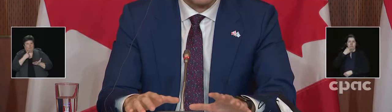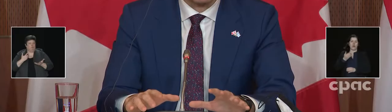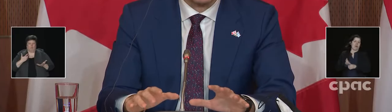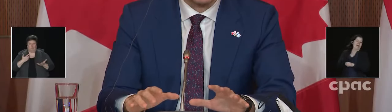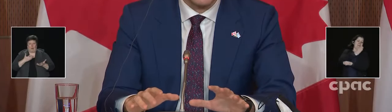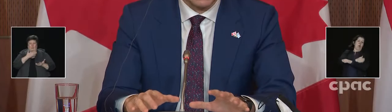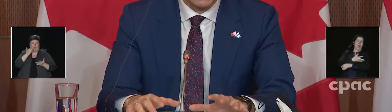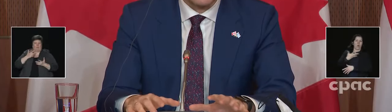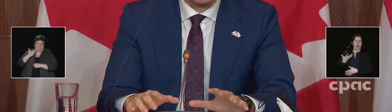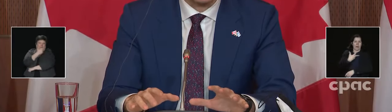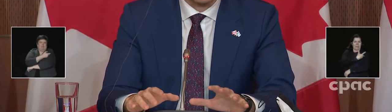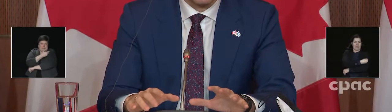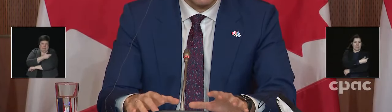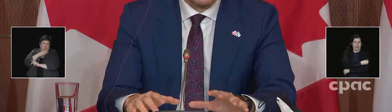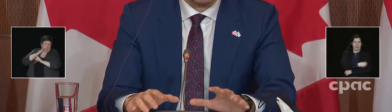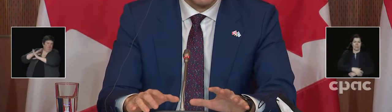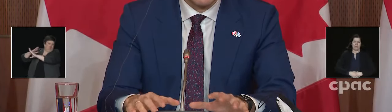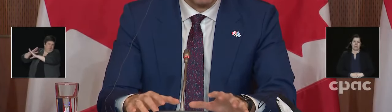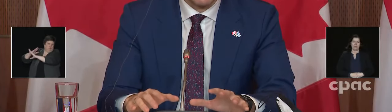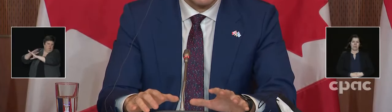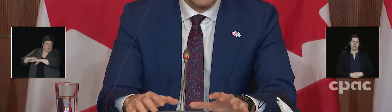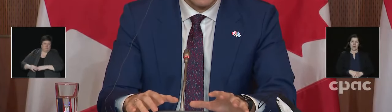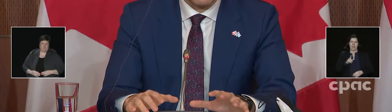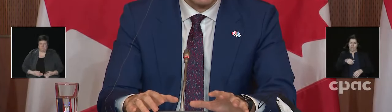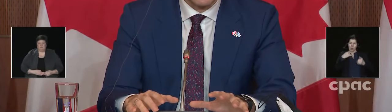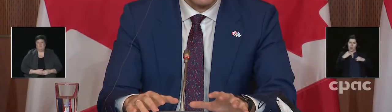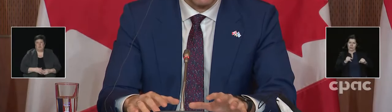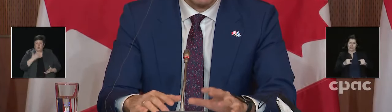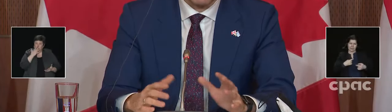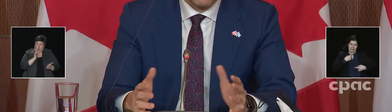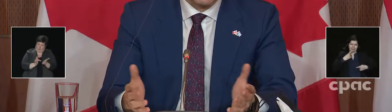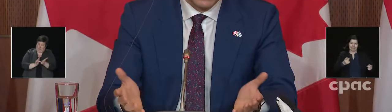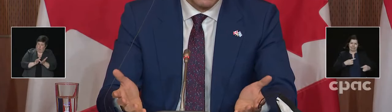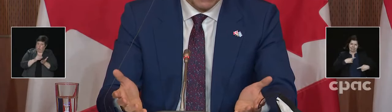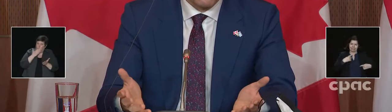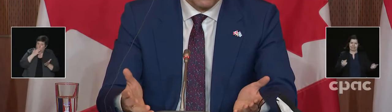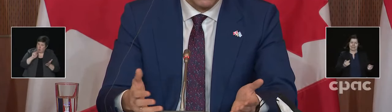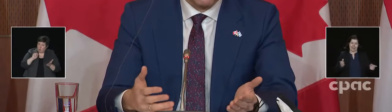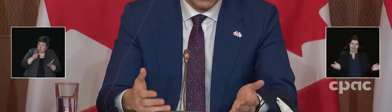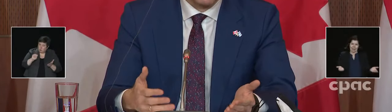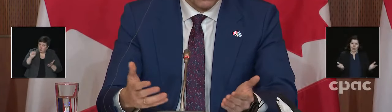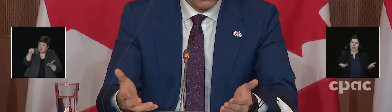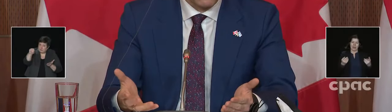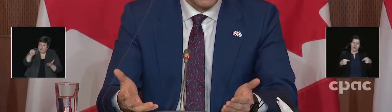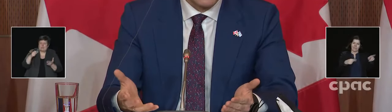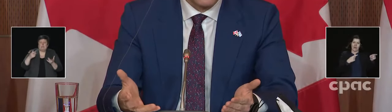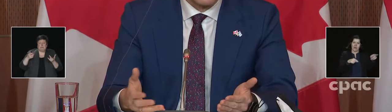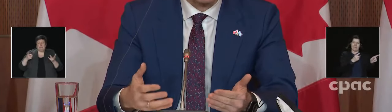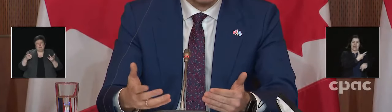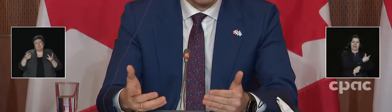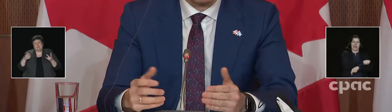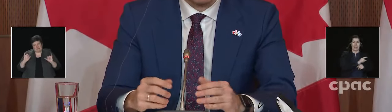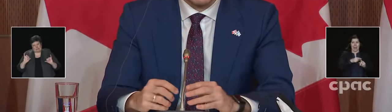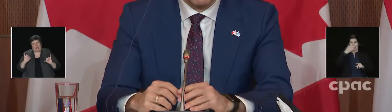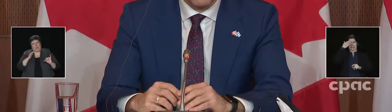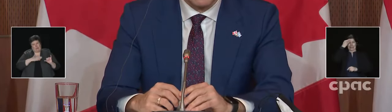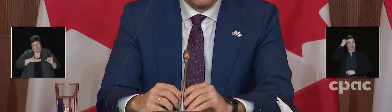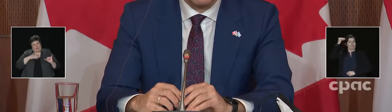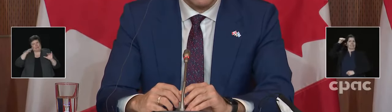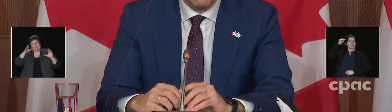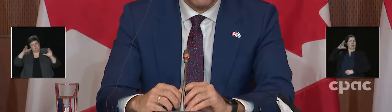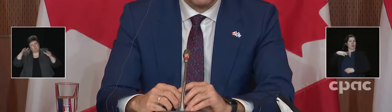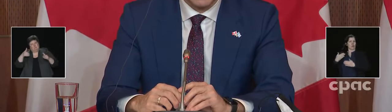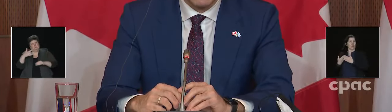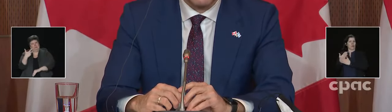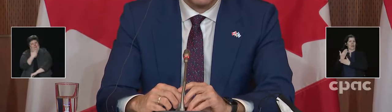faut continuer à insister sur l'outil principal qui est la vaccination, tout en célébrant le fait qu'on a un outil additionnel, mais surtout pour des